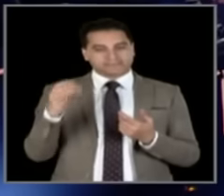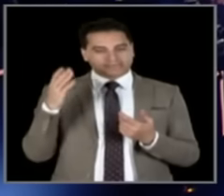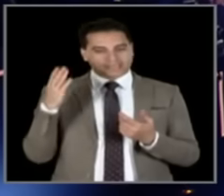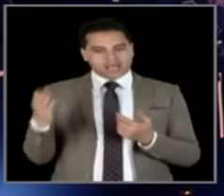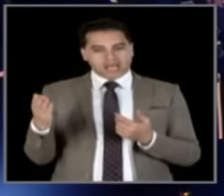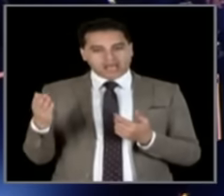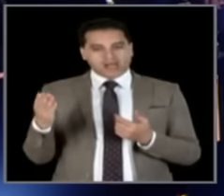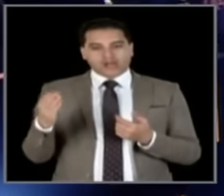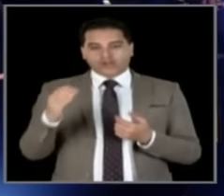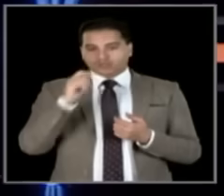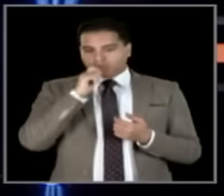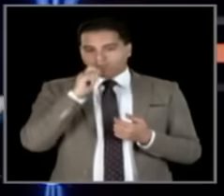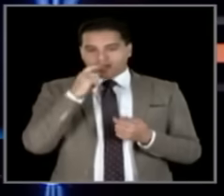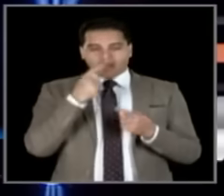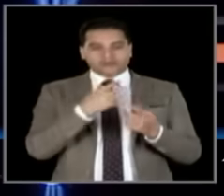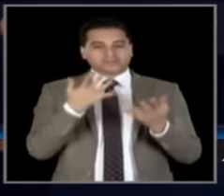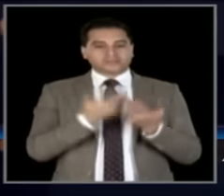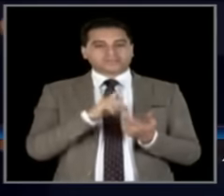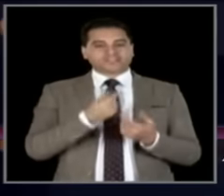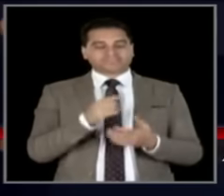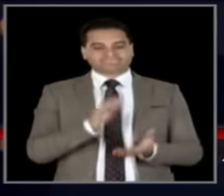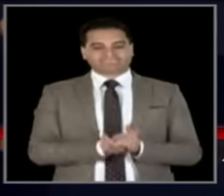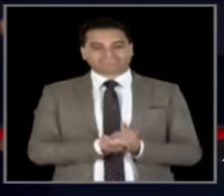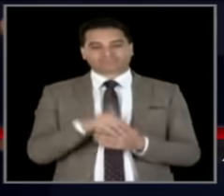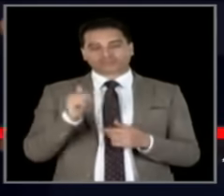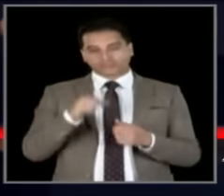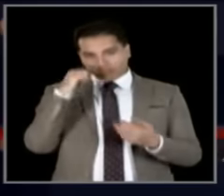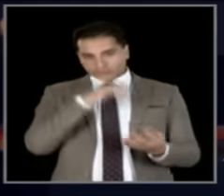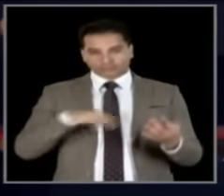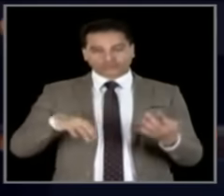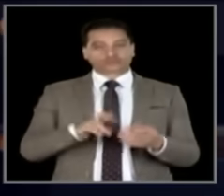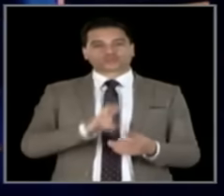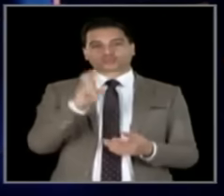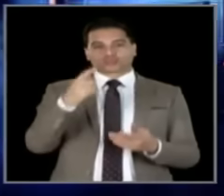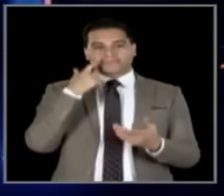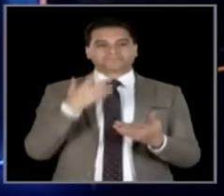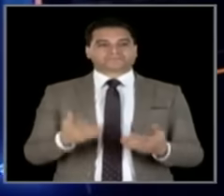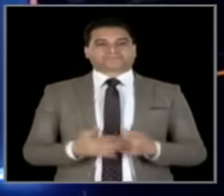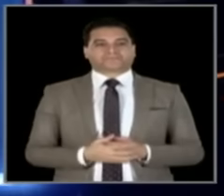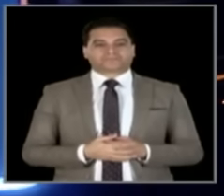جامعة دمياط 15. أغاني موسيقى والسؤال.